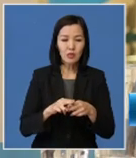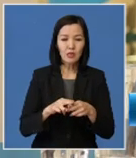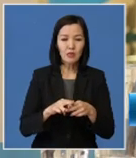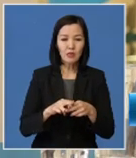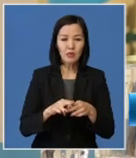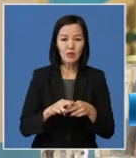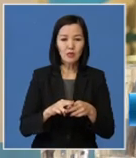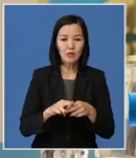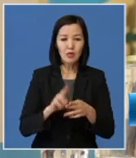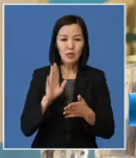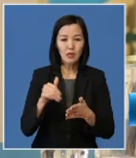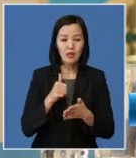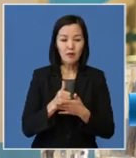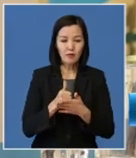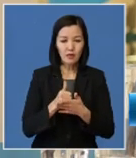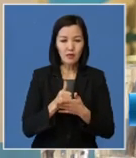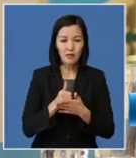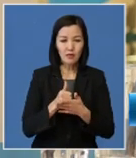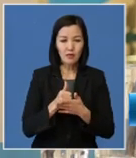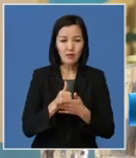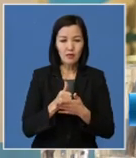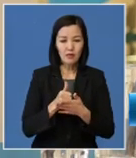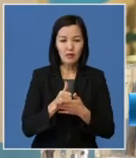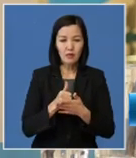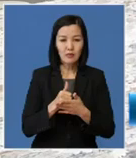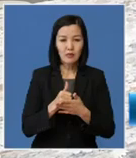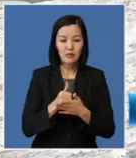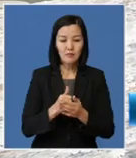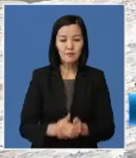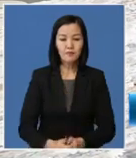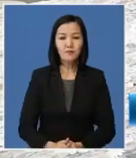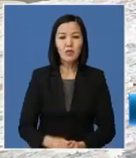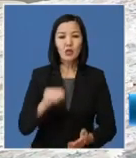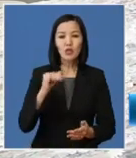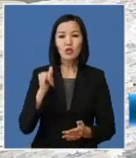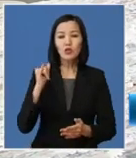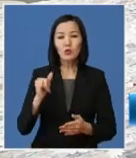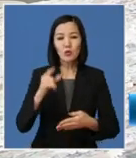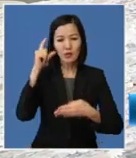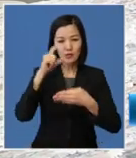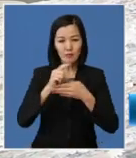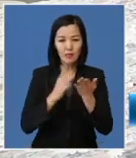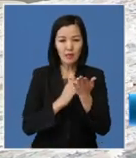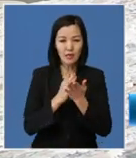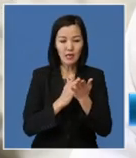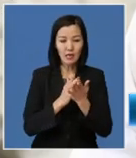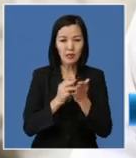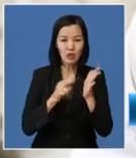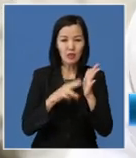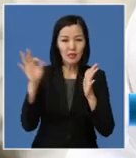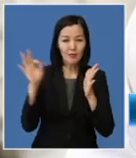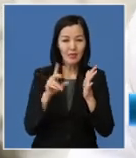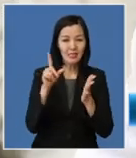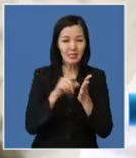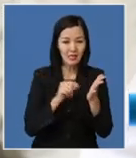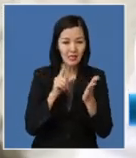жол бастаушы, жол көрсетуші, ақ жолды ұстанушы. Жетісулық имам ұстаздардың 7% зейнет жасында,